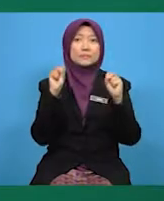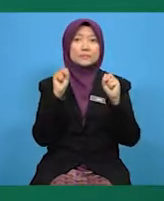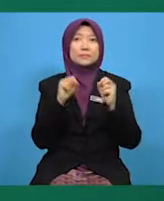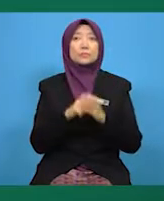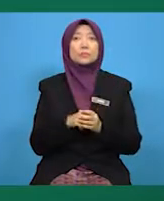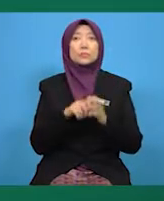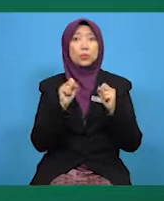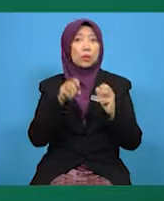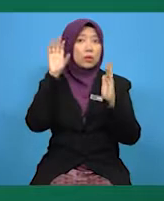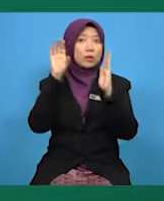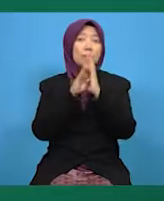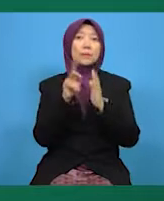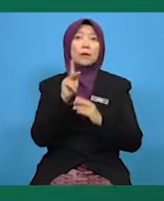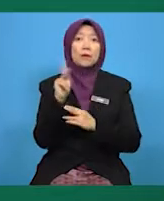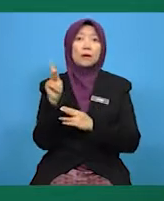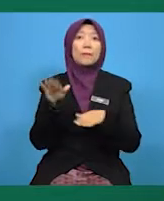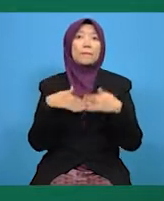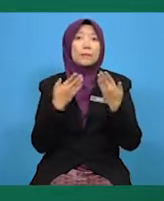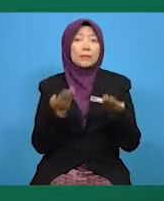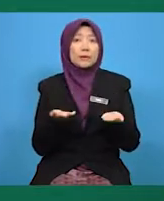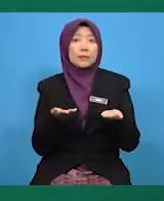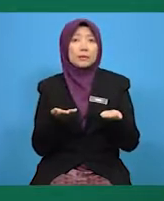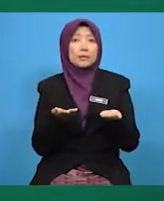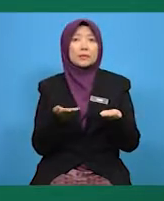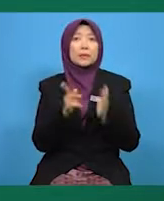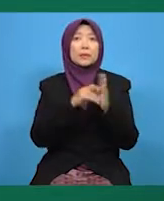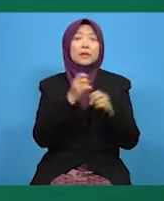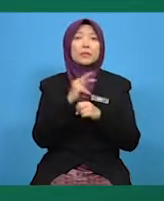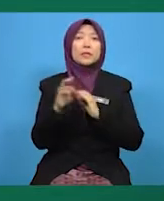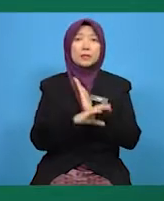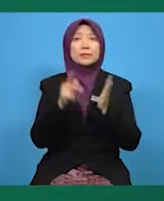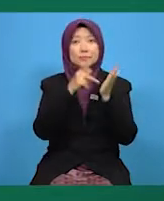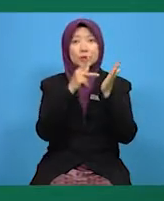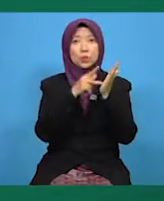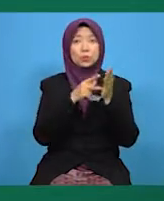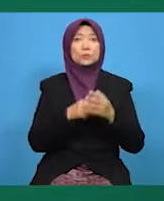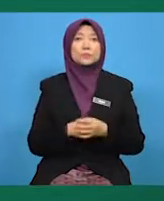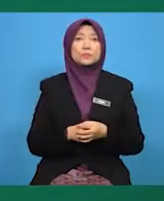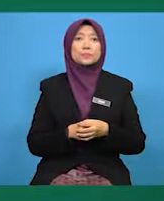yang boleh menggambarkan bagaimanakah pendapatan negara dihitung.